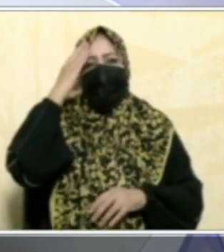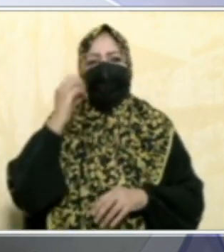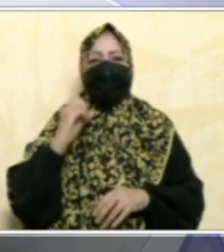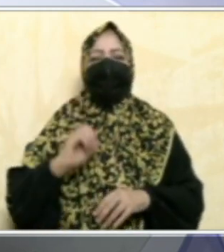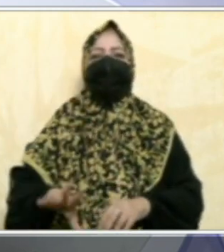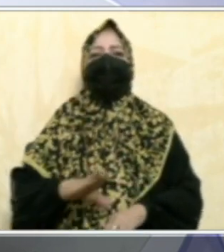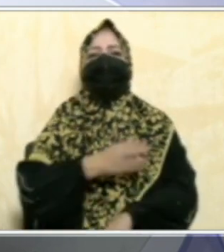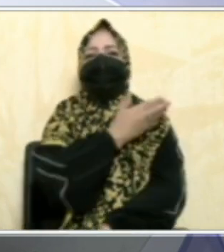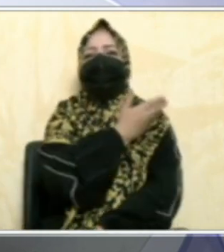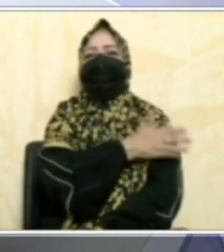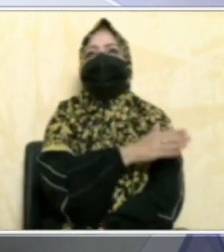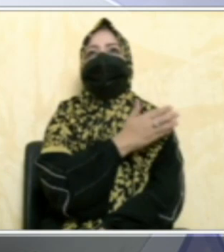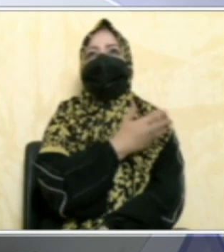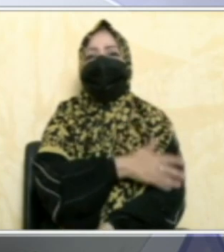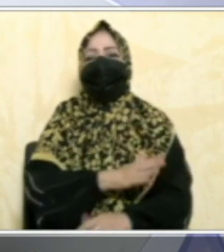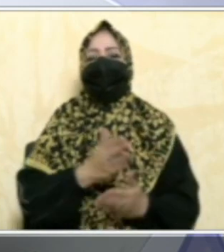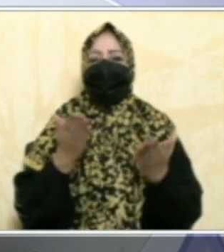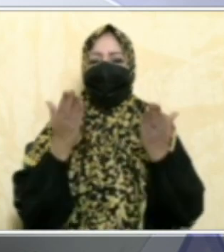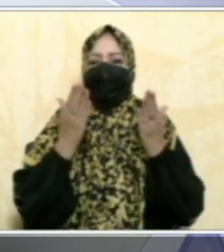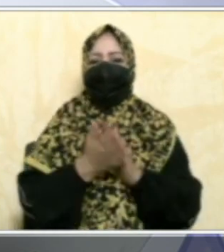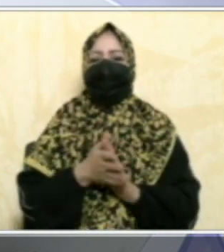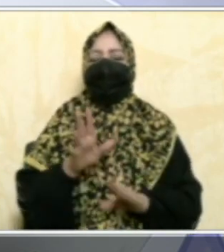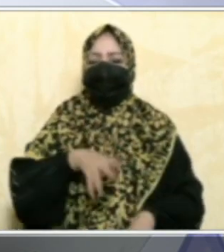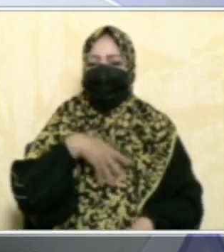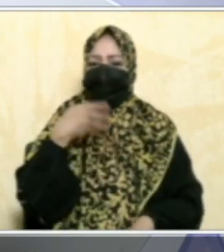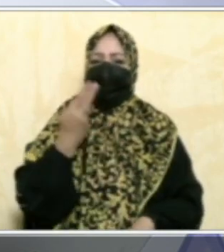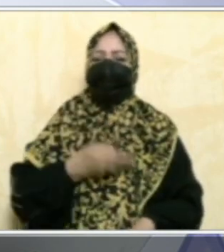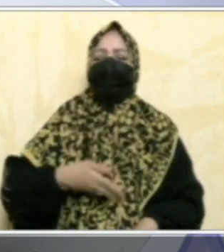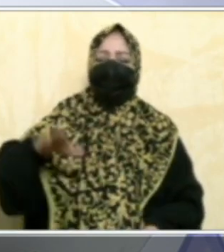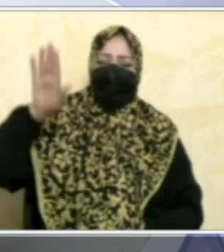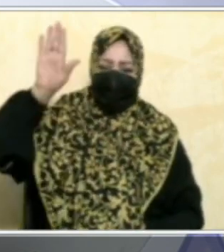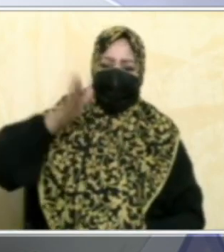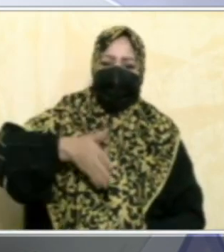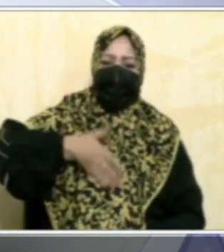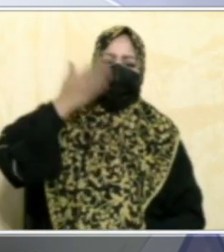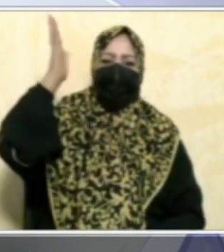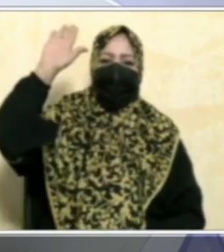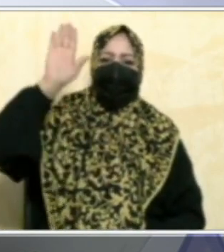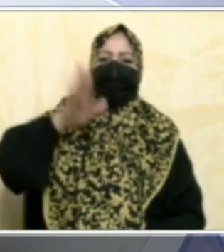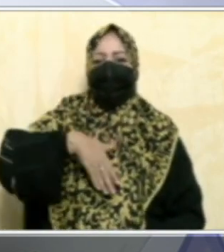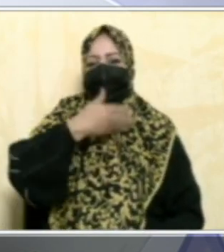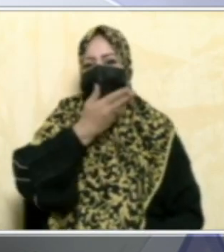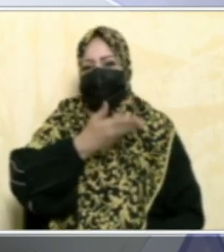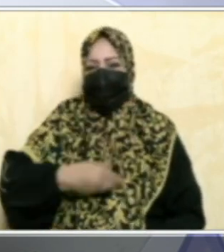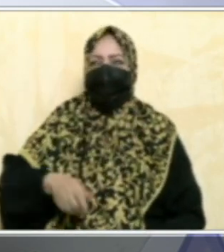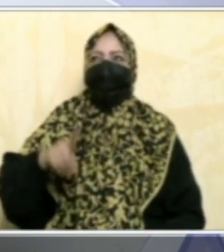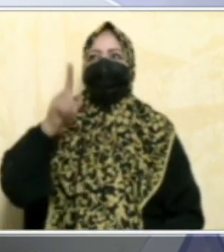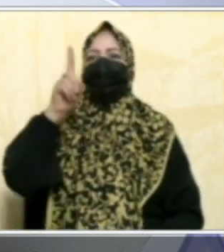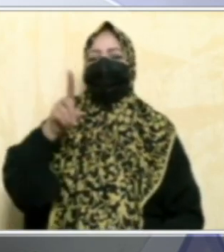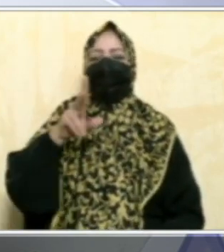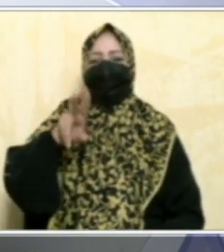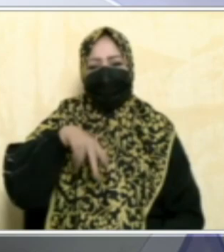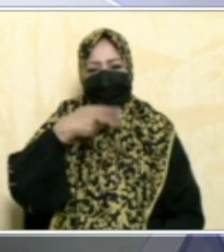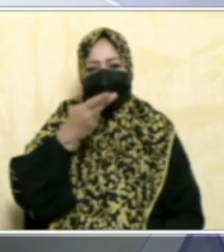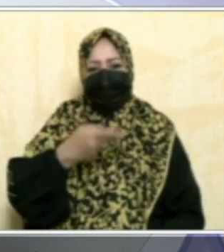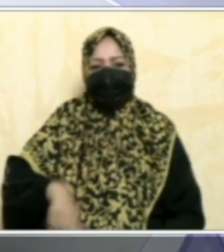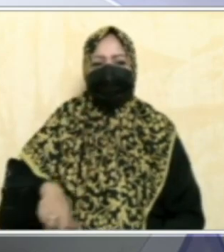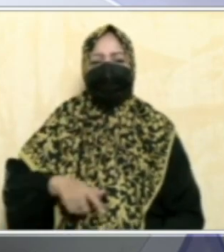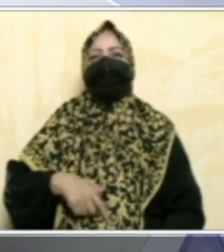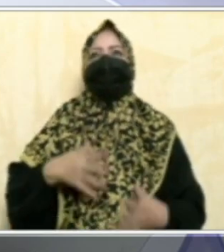مذنب مقصر في حق ربه جل وعلا، خطاء يحتاج إلى عفو الله